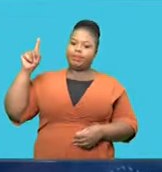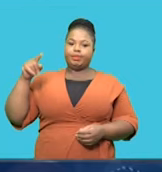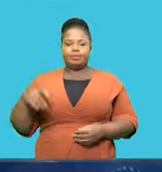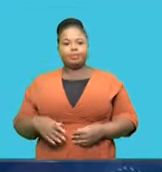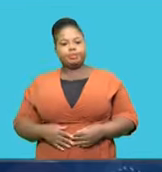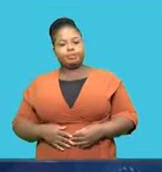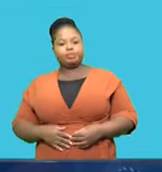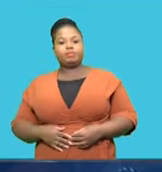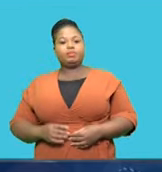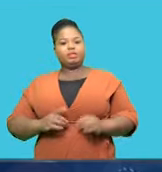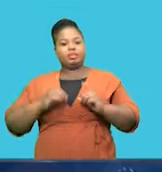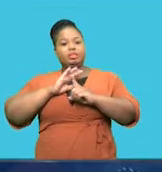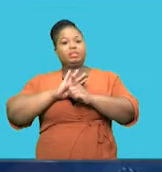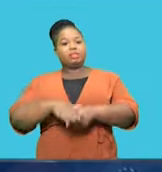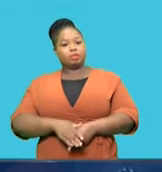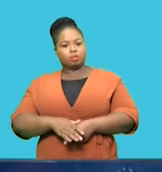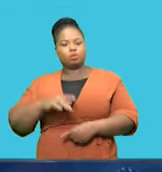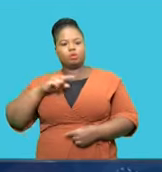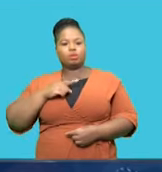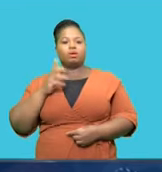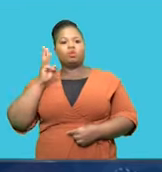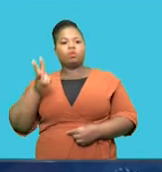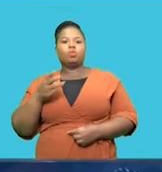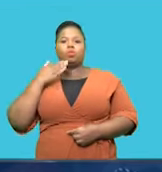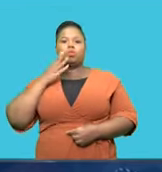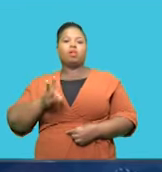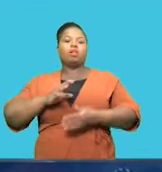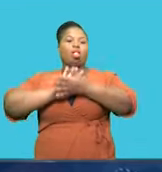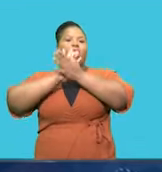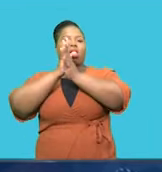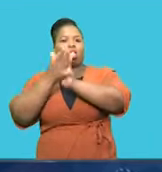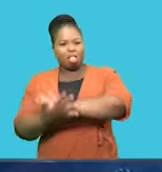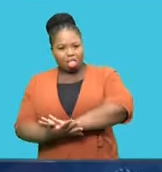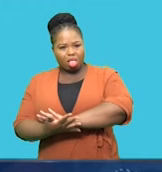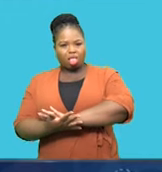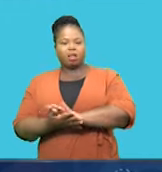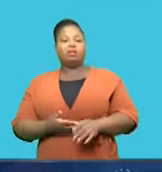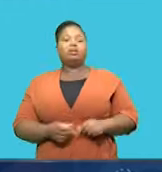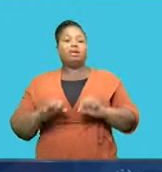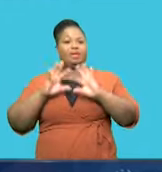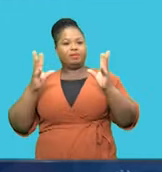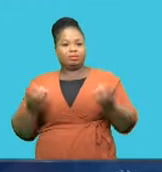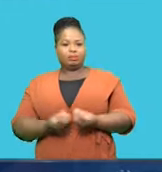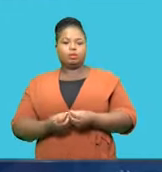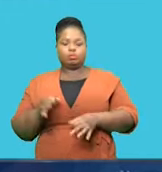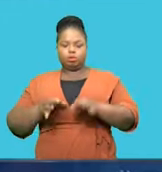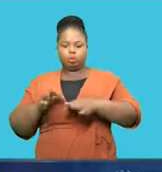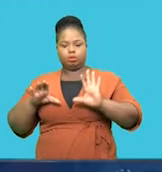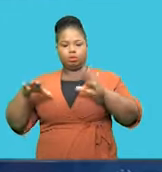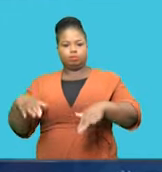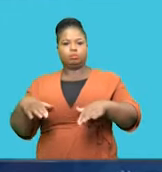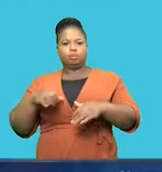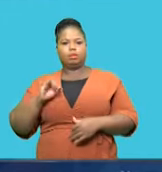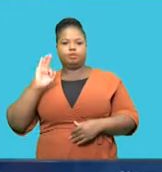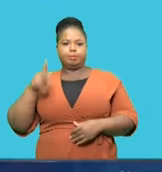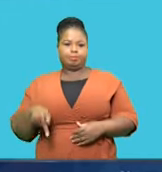sedungamuzi esizoba nentuthu ezosithopha kudungeke iqembu